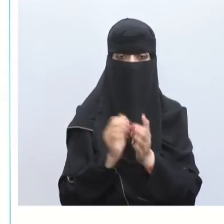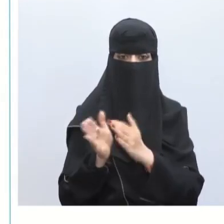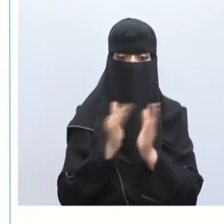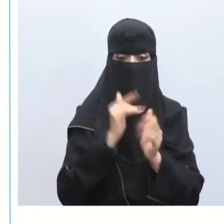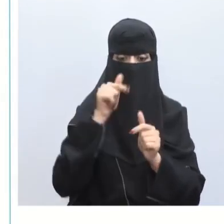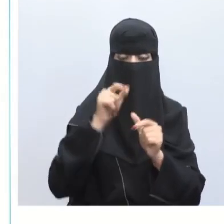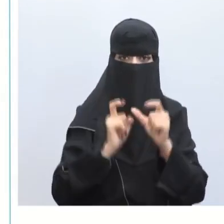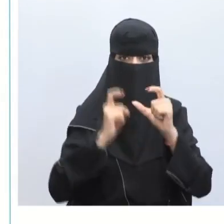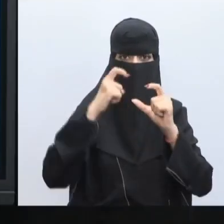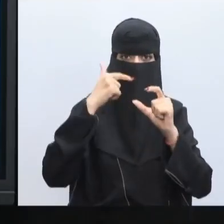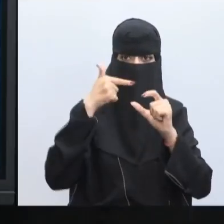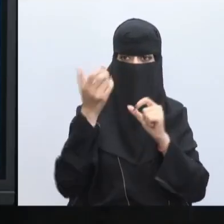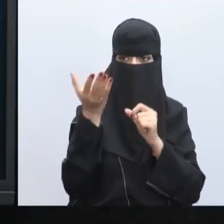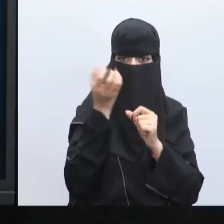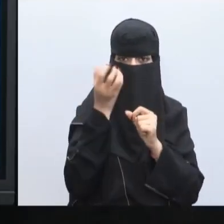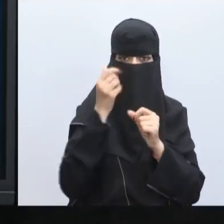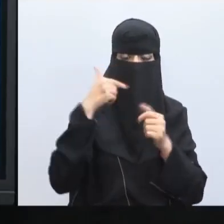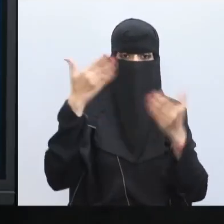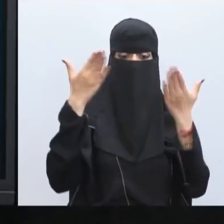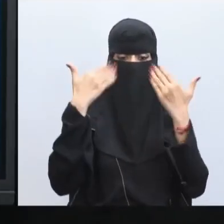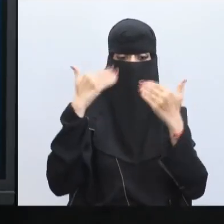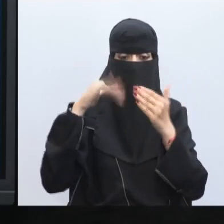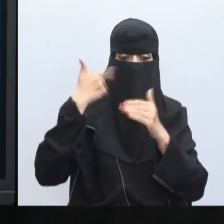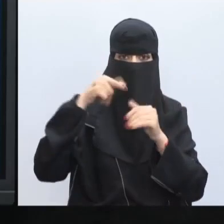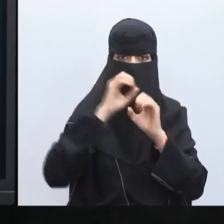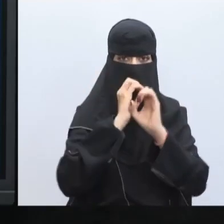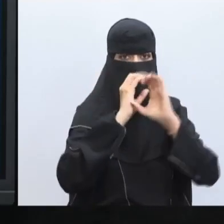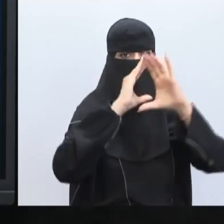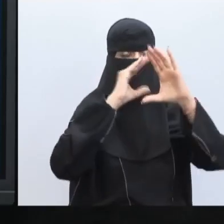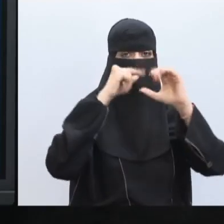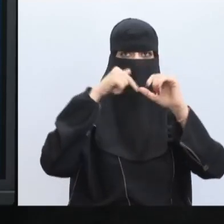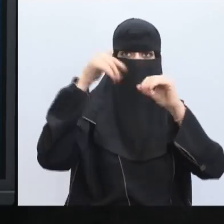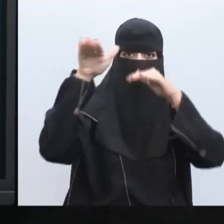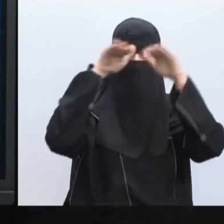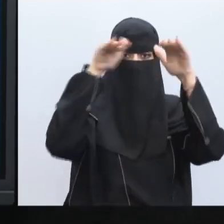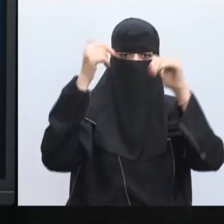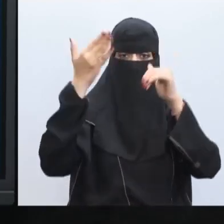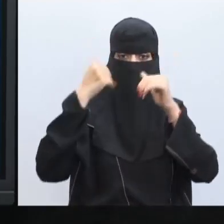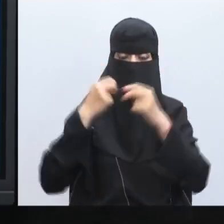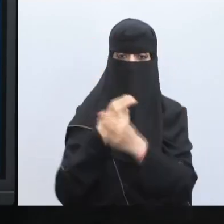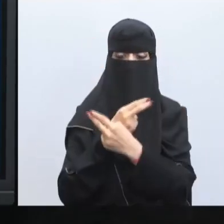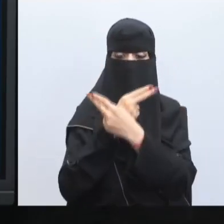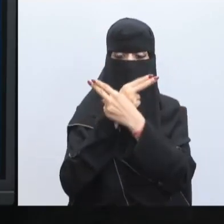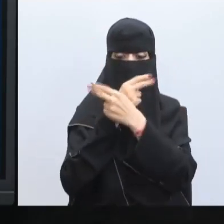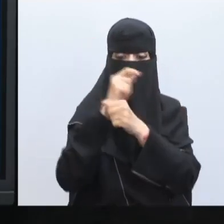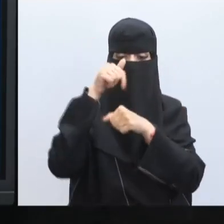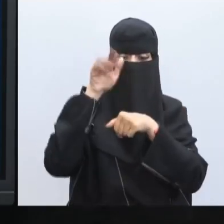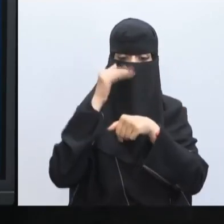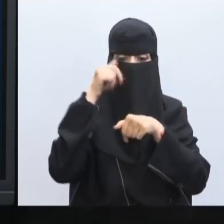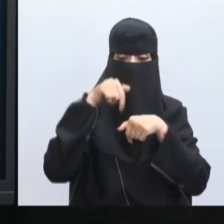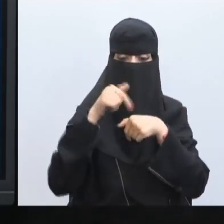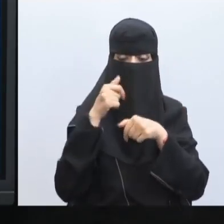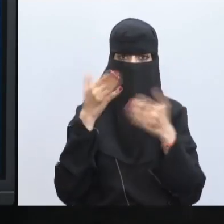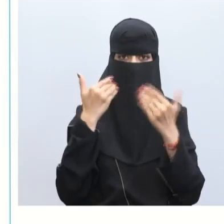هذه ادوات رصد الطقس بالون الطقس والقمر الصناعي